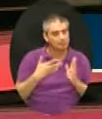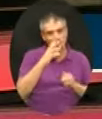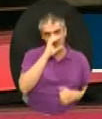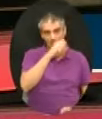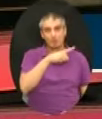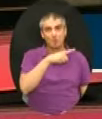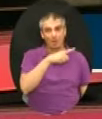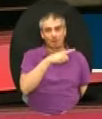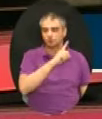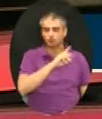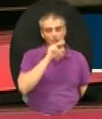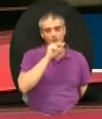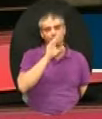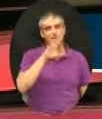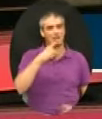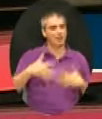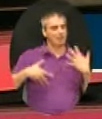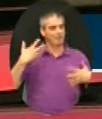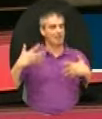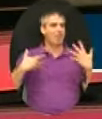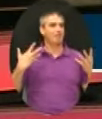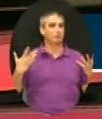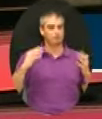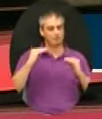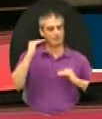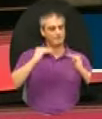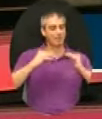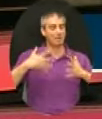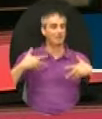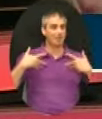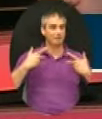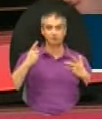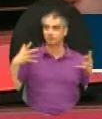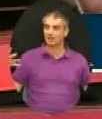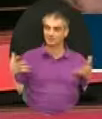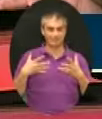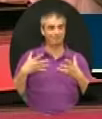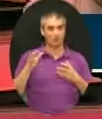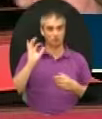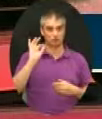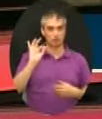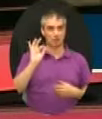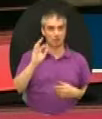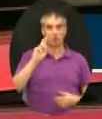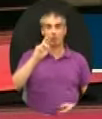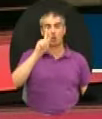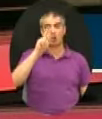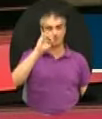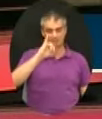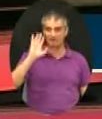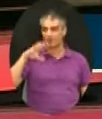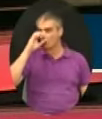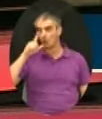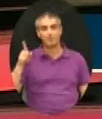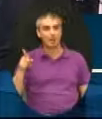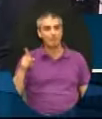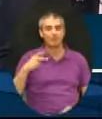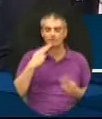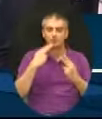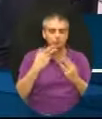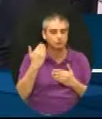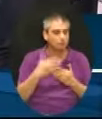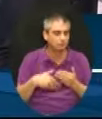רפובליקאי שלא דיבר על האנתוזיאזם גאפ, על פער ההתלהבות בין האספות הצרות של רומני אז ושל אובמה,